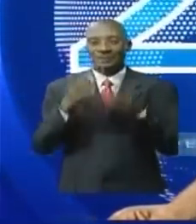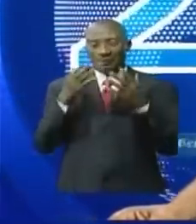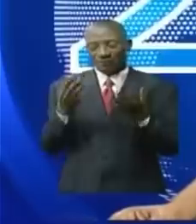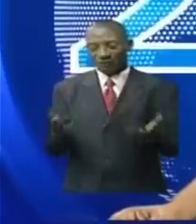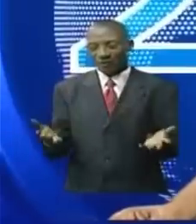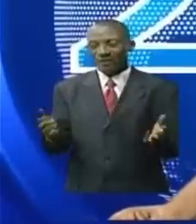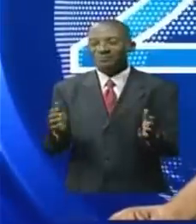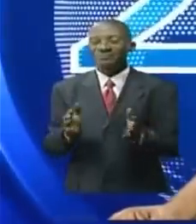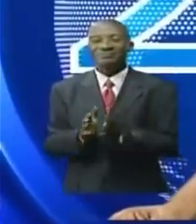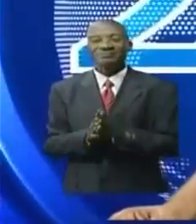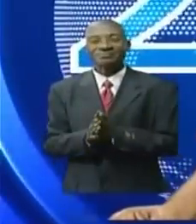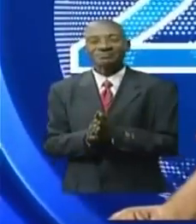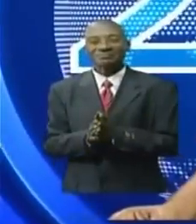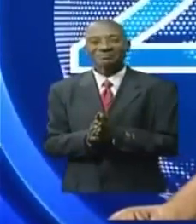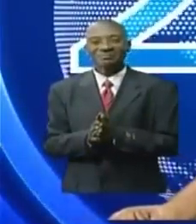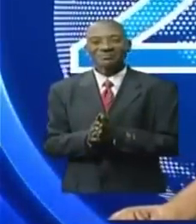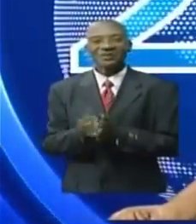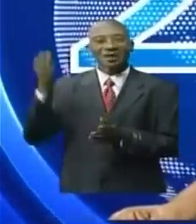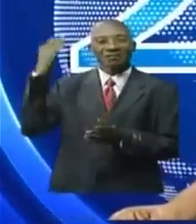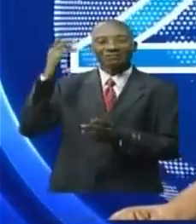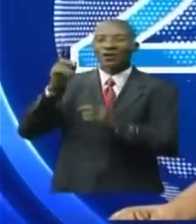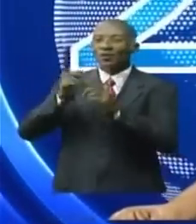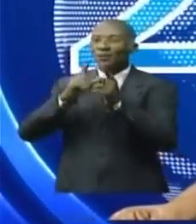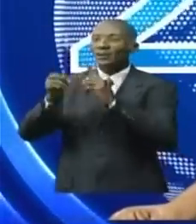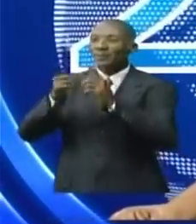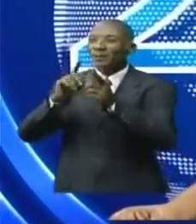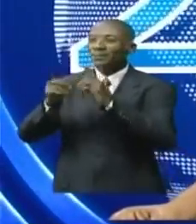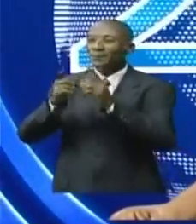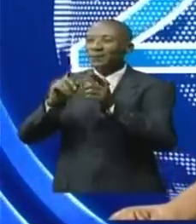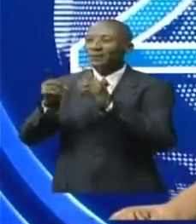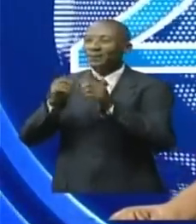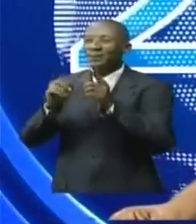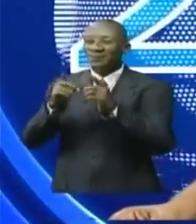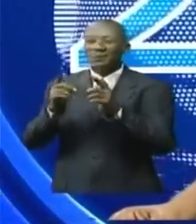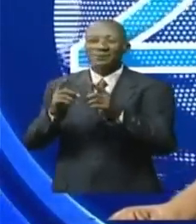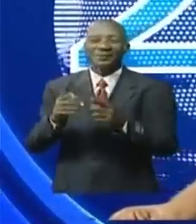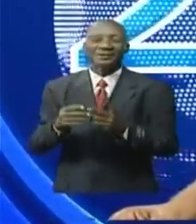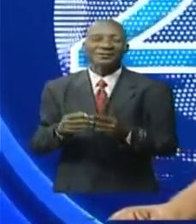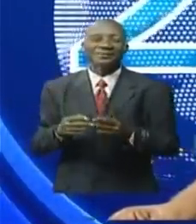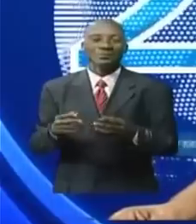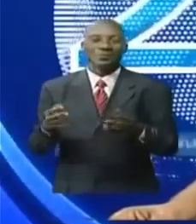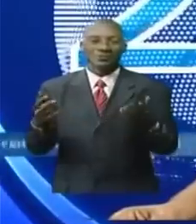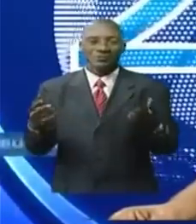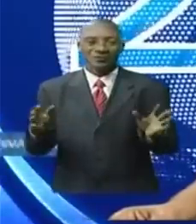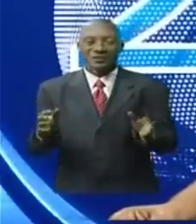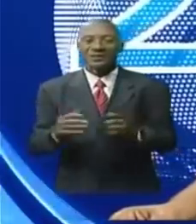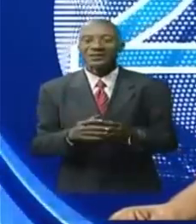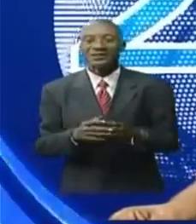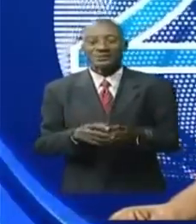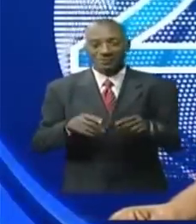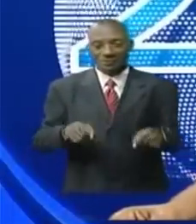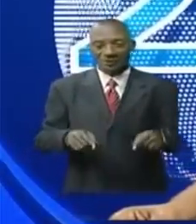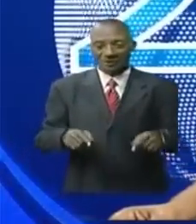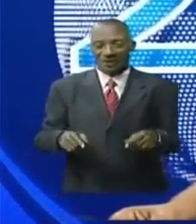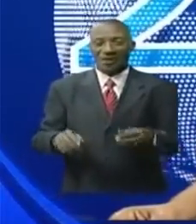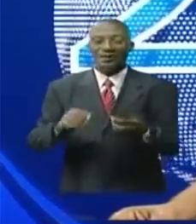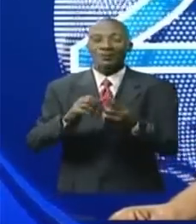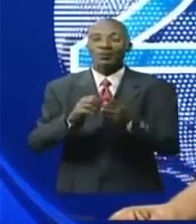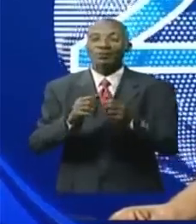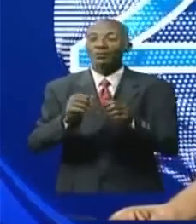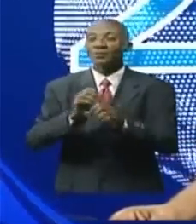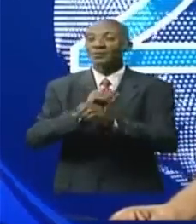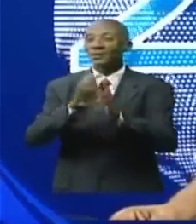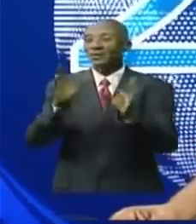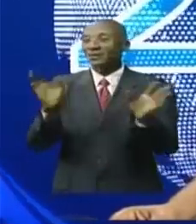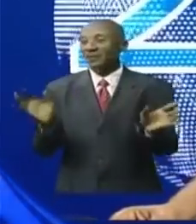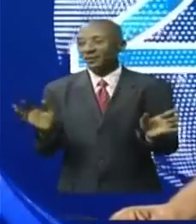possible d'organiser le deuil du héros national Patrice Emery Lumumba. Grande et symbolique cérémonie aujourd'hui au Palais